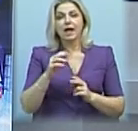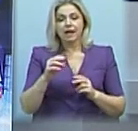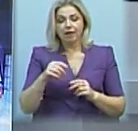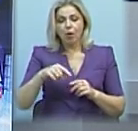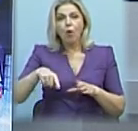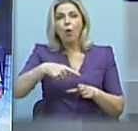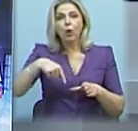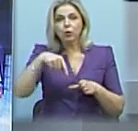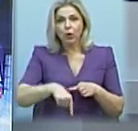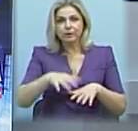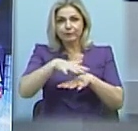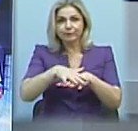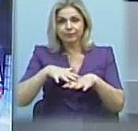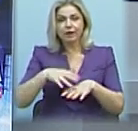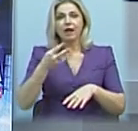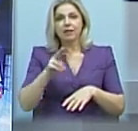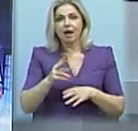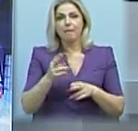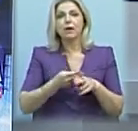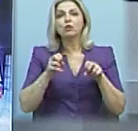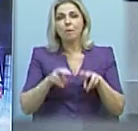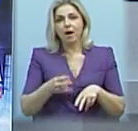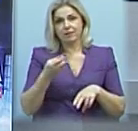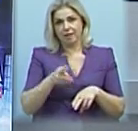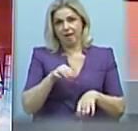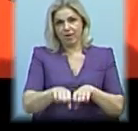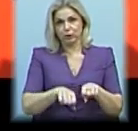колодязів. Використовують грати, безпечні для велосипедистів.